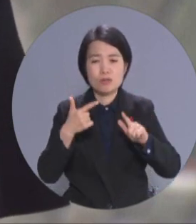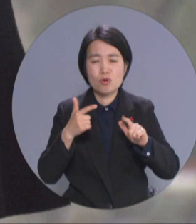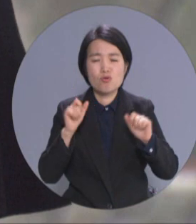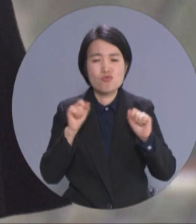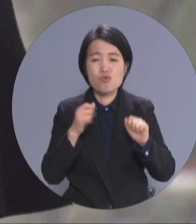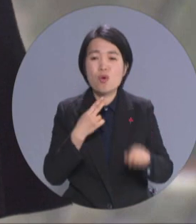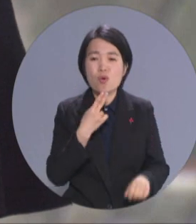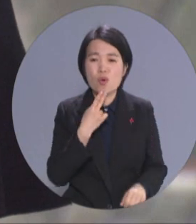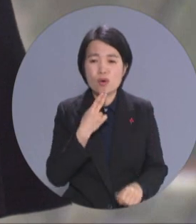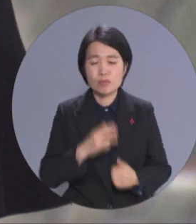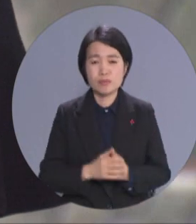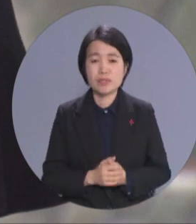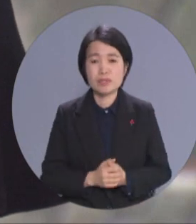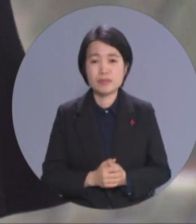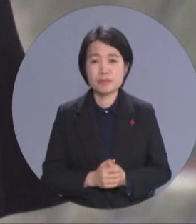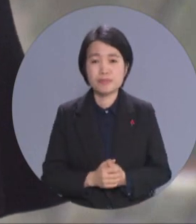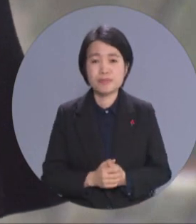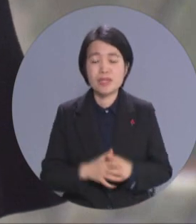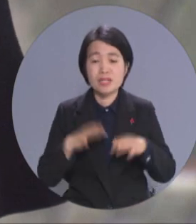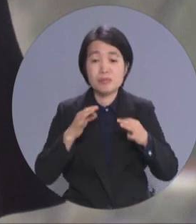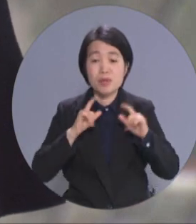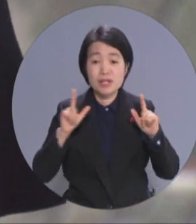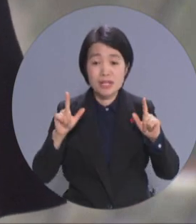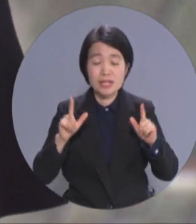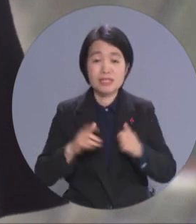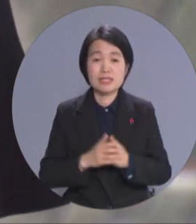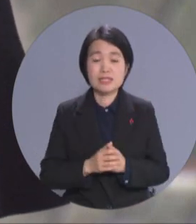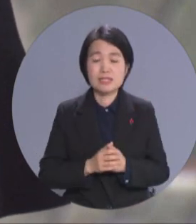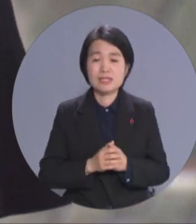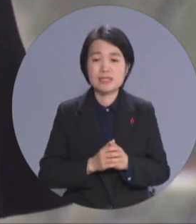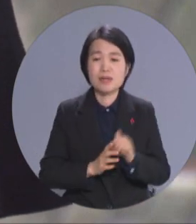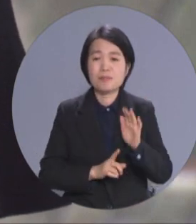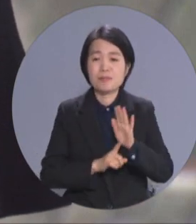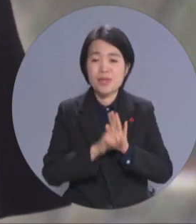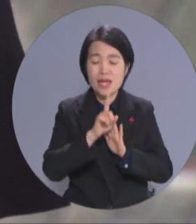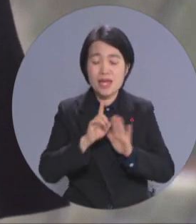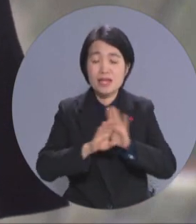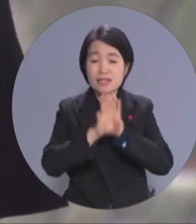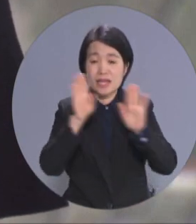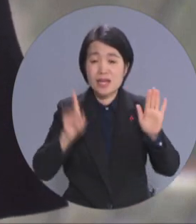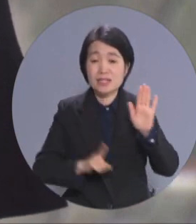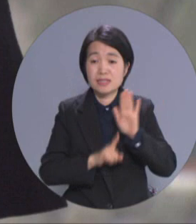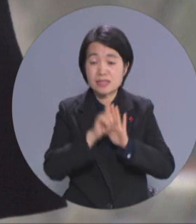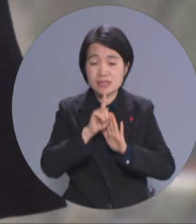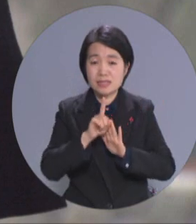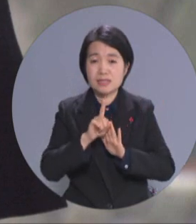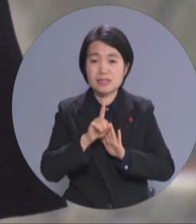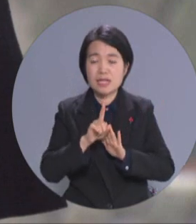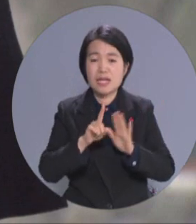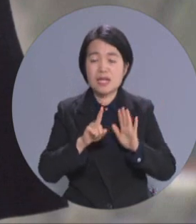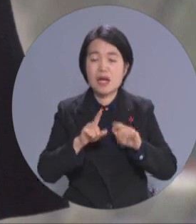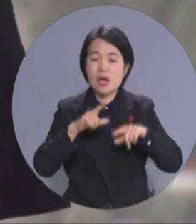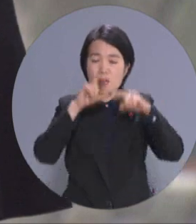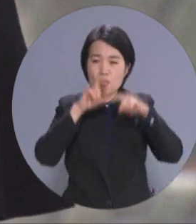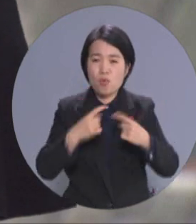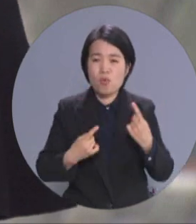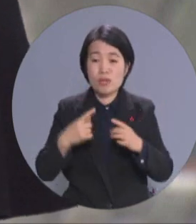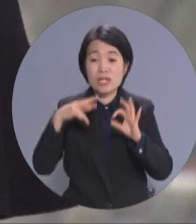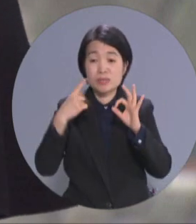추위 없겠습니다 금요일이 모레는 기온이 크게 올라 낮 초고 기온이 평년보다 10도 이상 높은